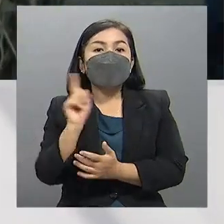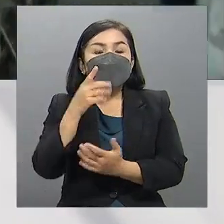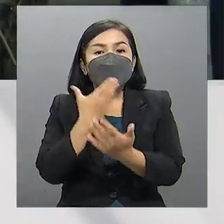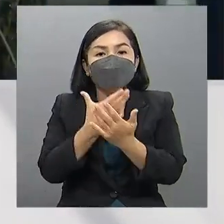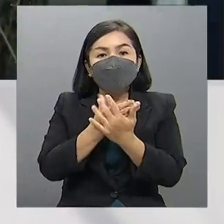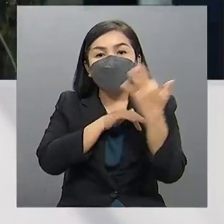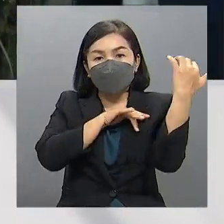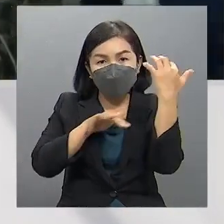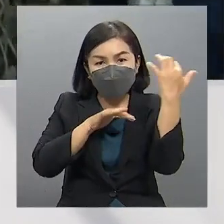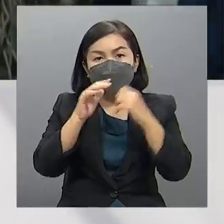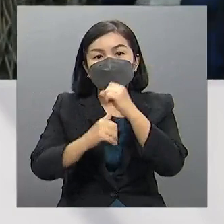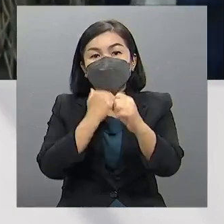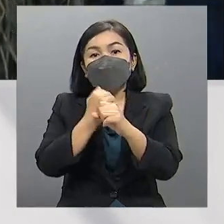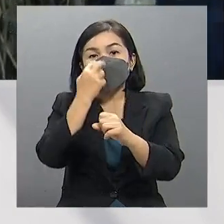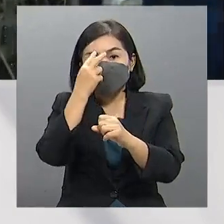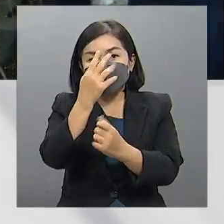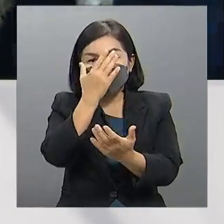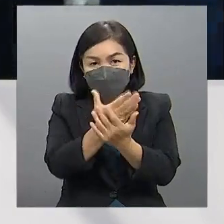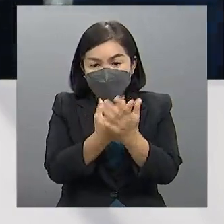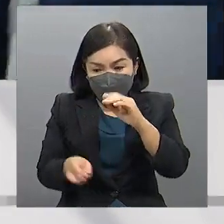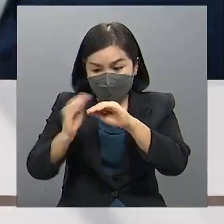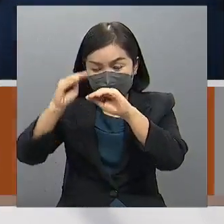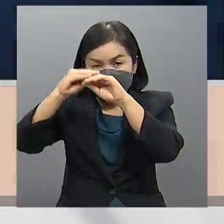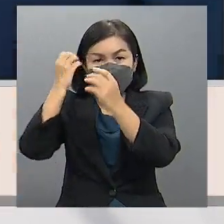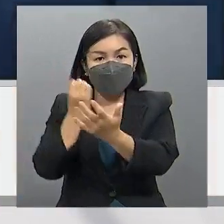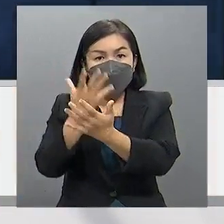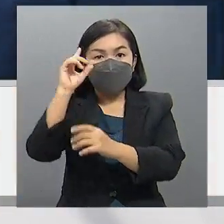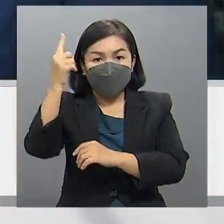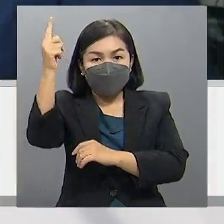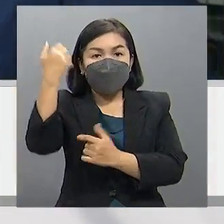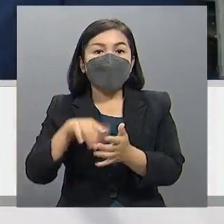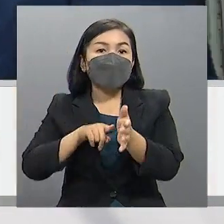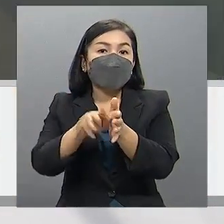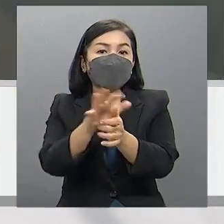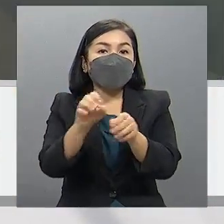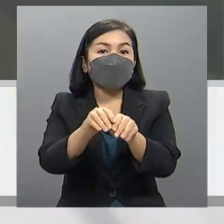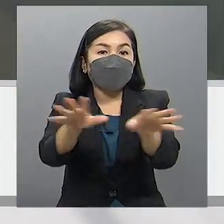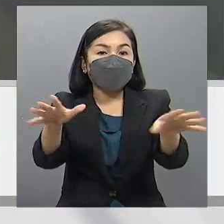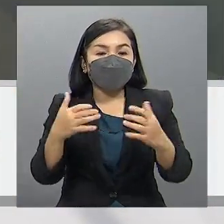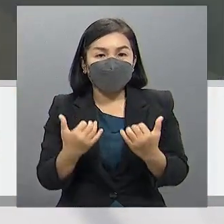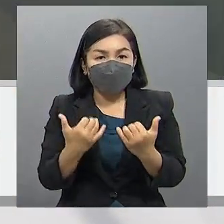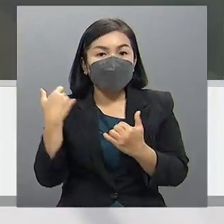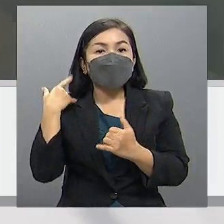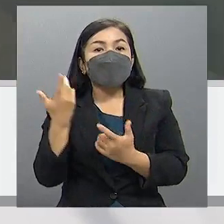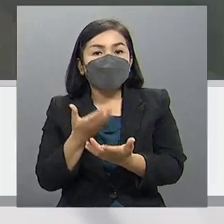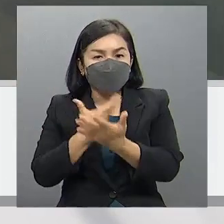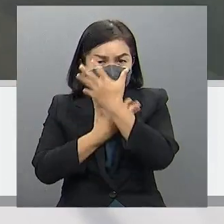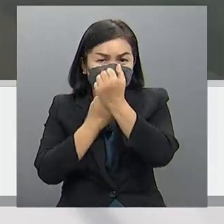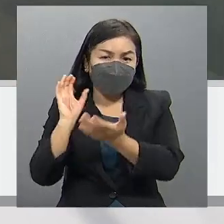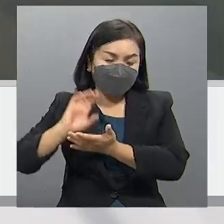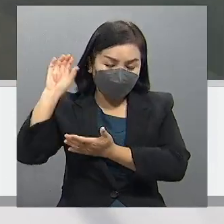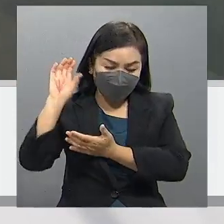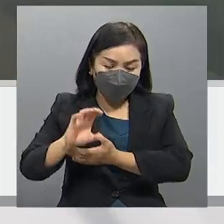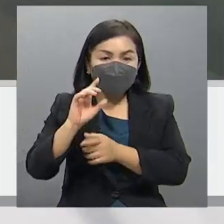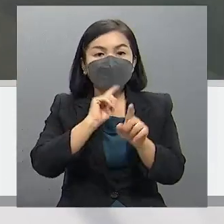2ปีก่อนจะกลับสู่ช่วงขาขึ้นรอบใหม่พร้อมกับสถานการณ์การระบาดของครู 19ค่ะนักลงทุนรายใหญ่รวมไปถึงนัก